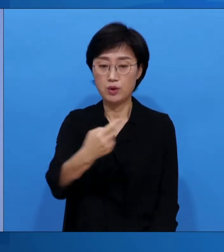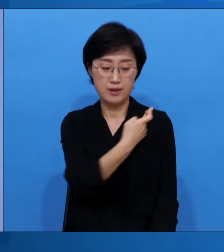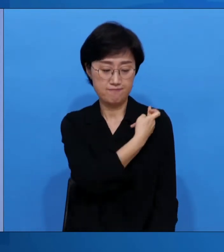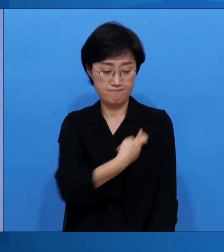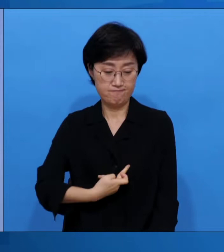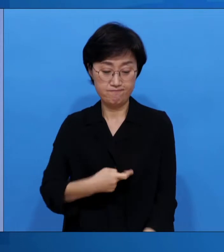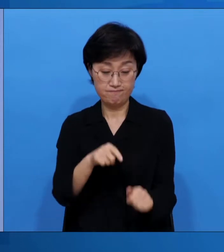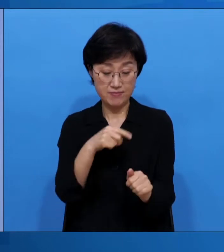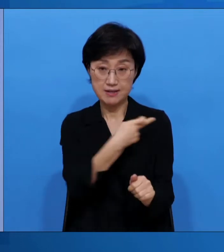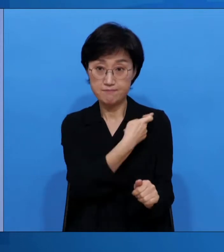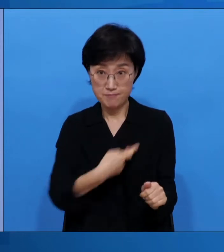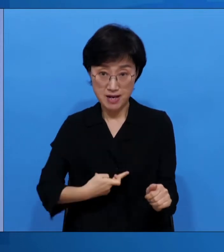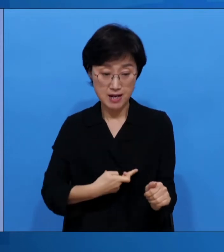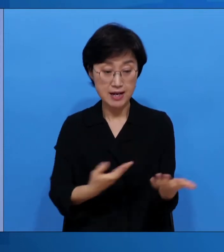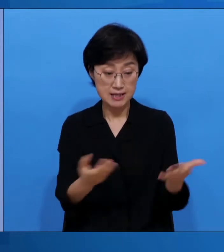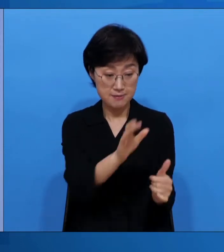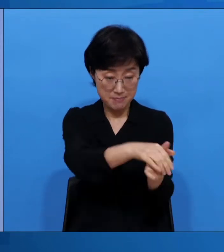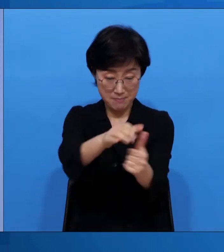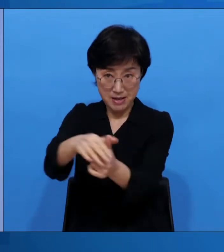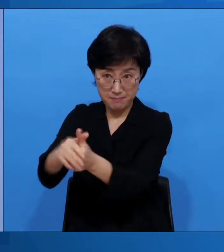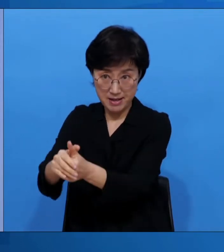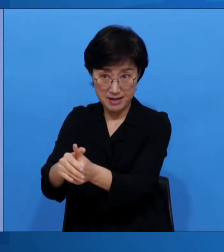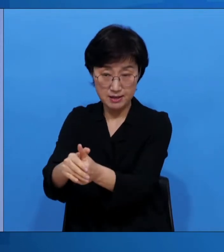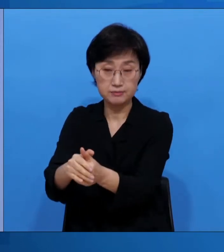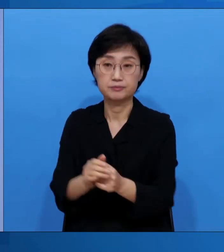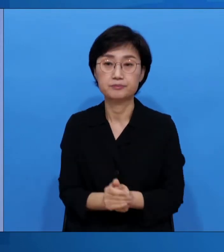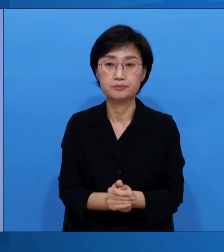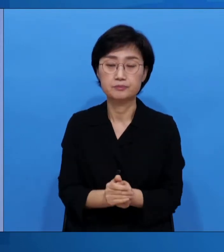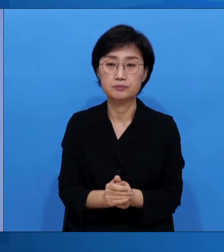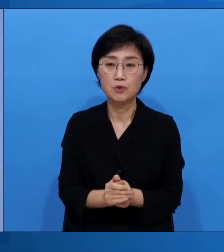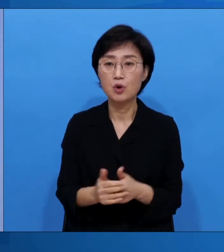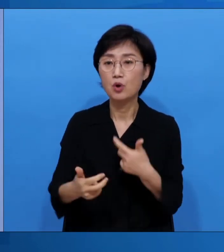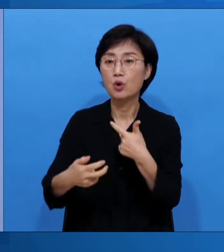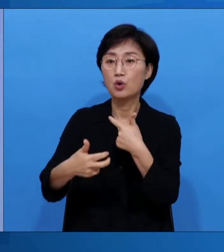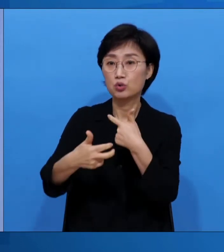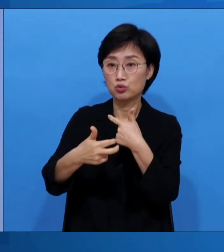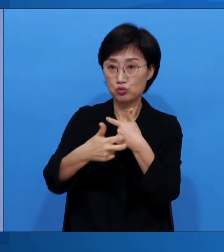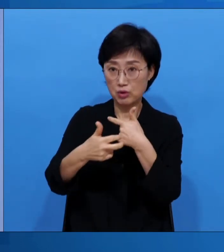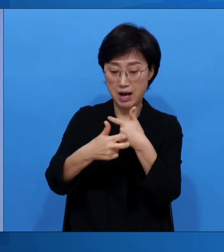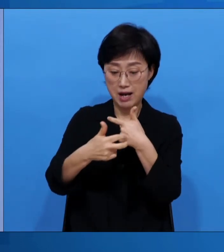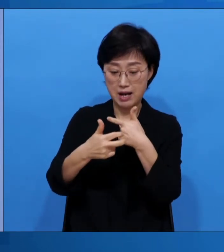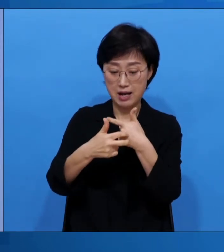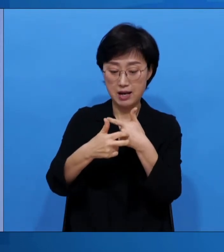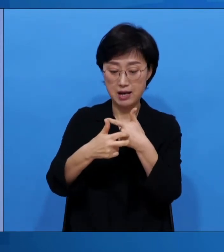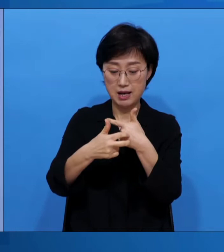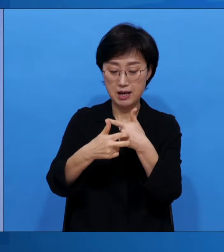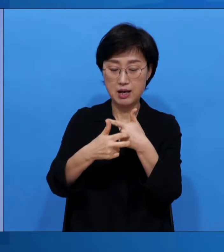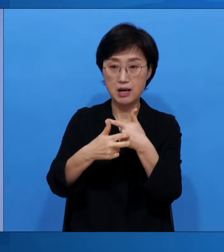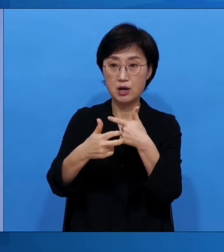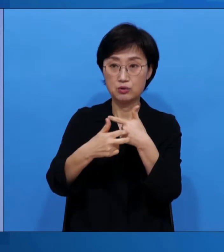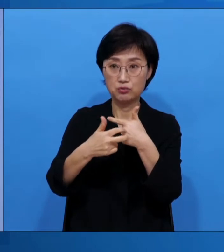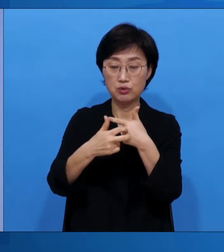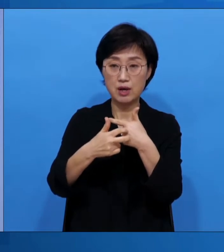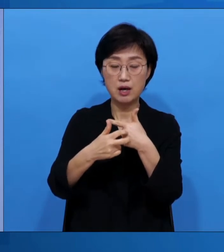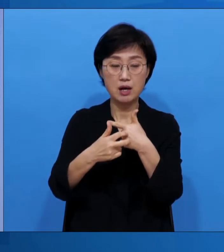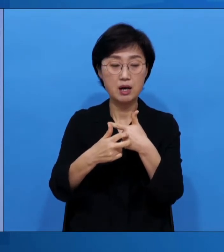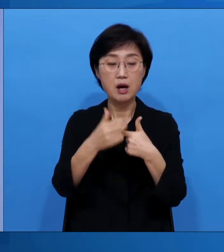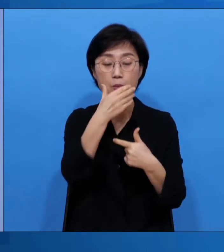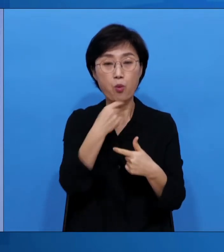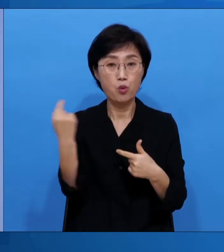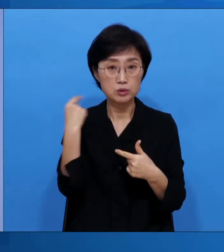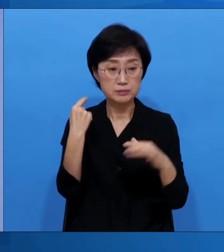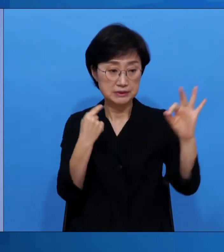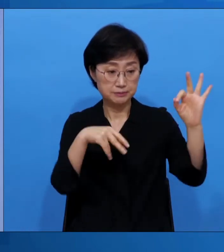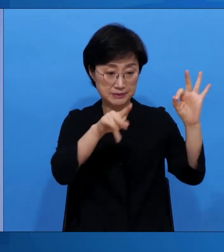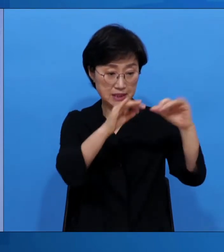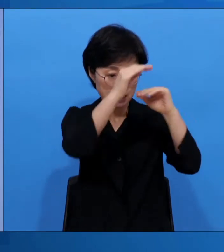the appointing of his apostles. 누가복음 10장에는 보면은 중직자들의 임직식이 나와요. And then we also see